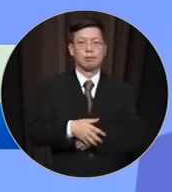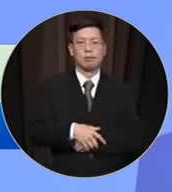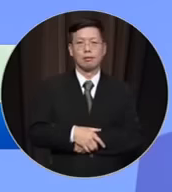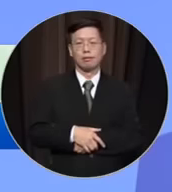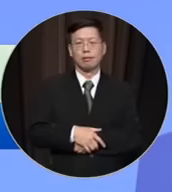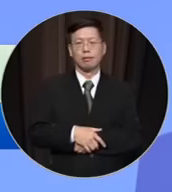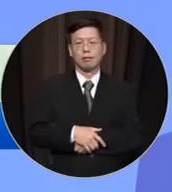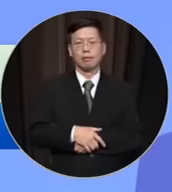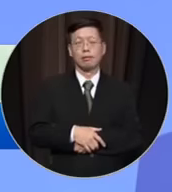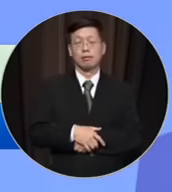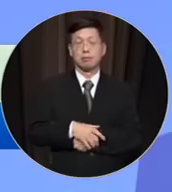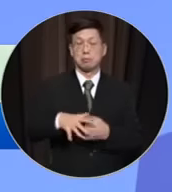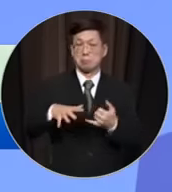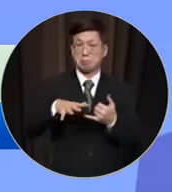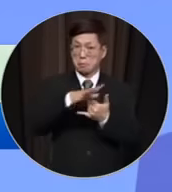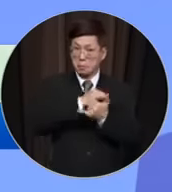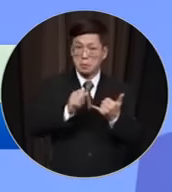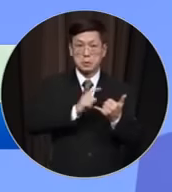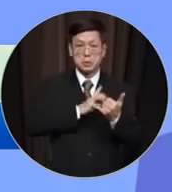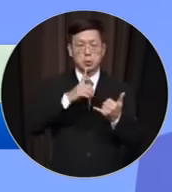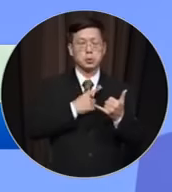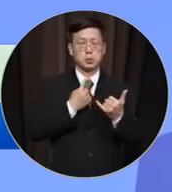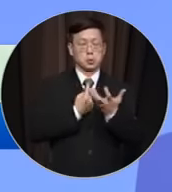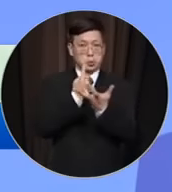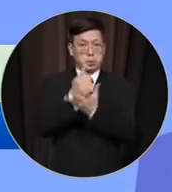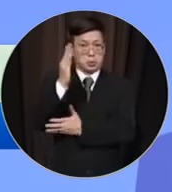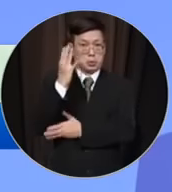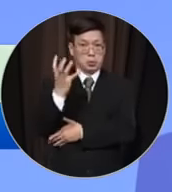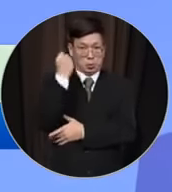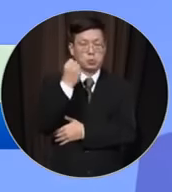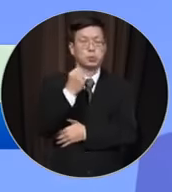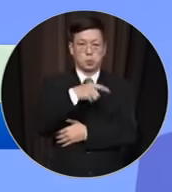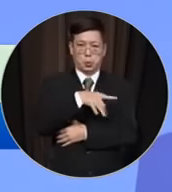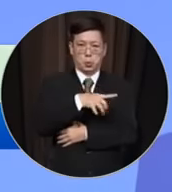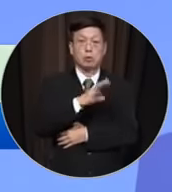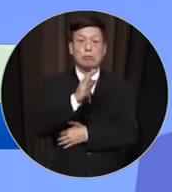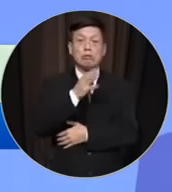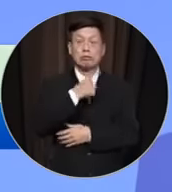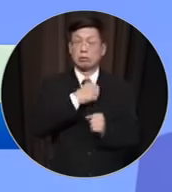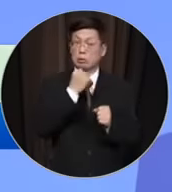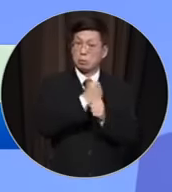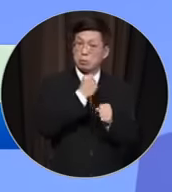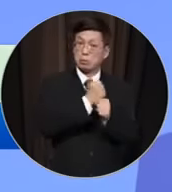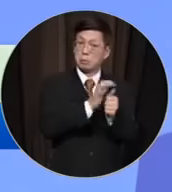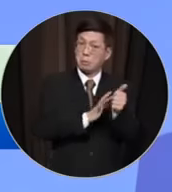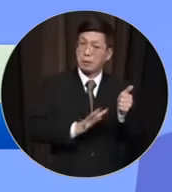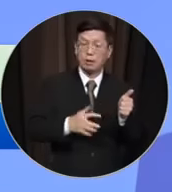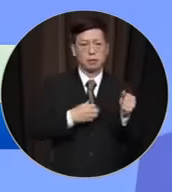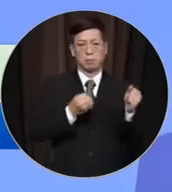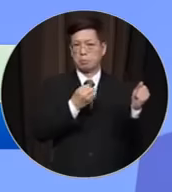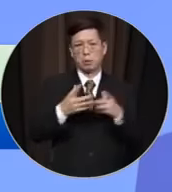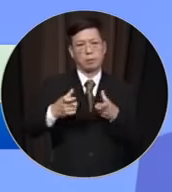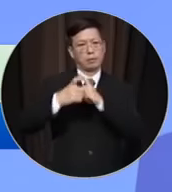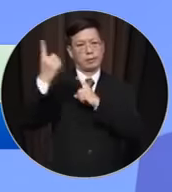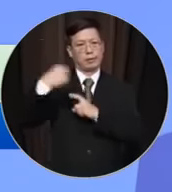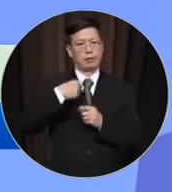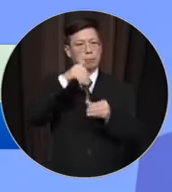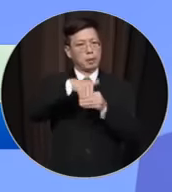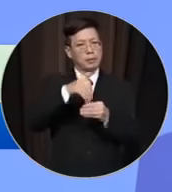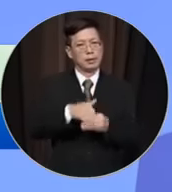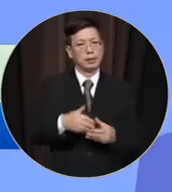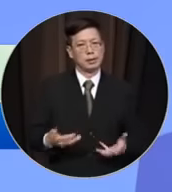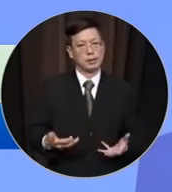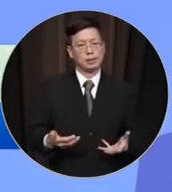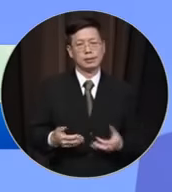们全民都有公民参政权，可是因为工作的因素没有办法返乡投票，所